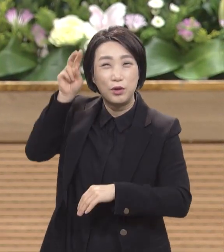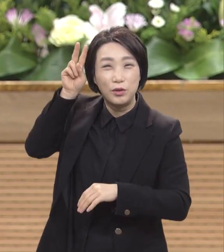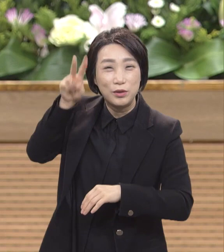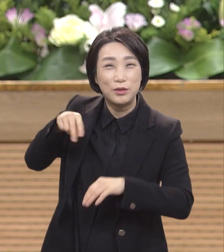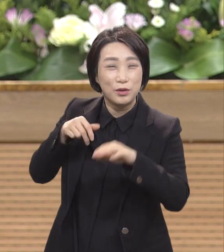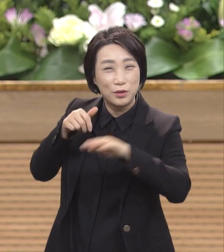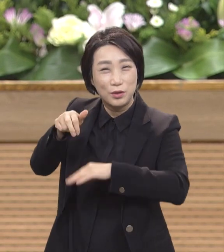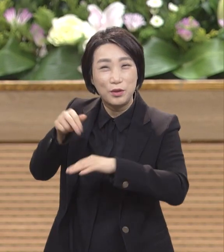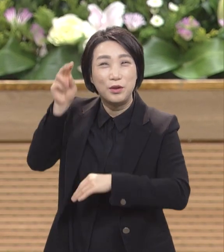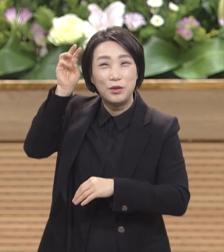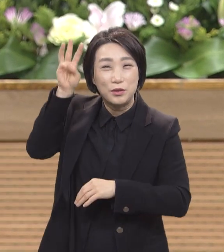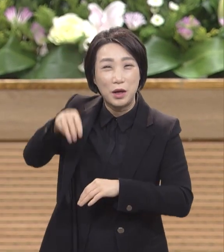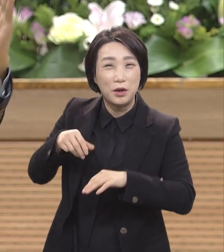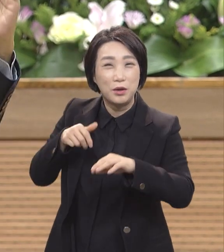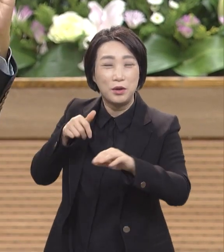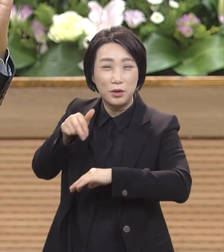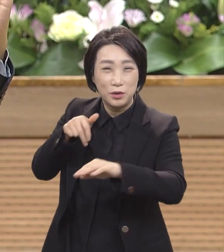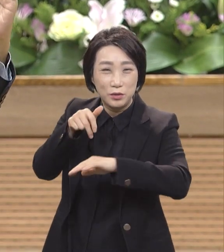부엘세바에서